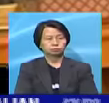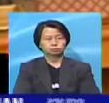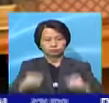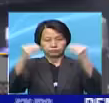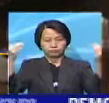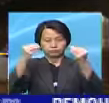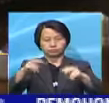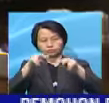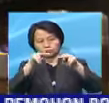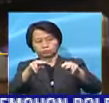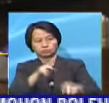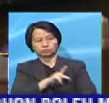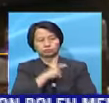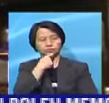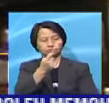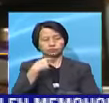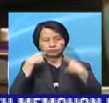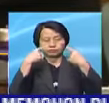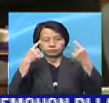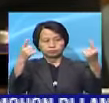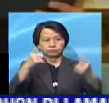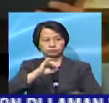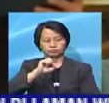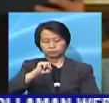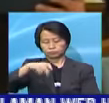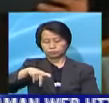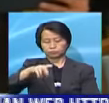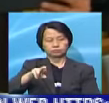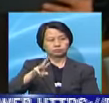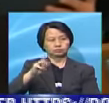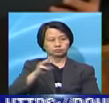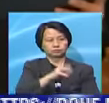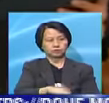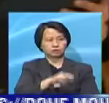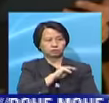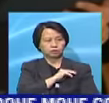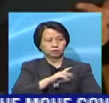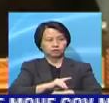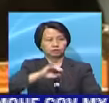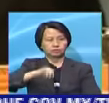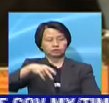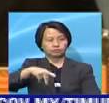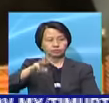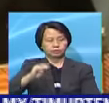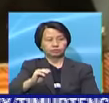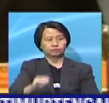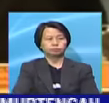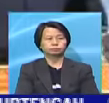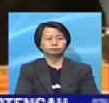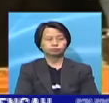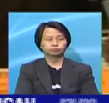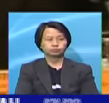Majlis disaksikan Ketua Pesuruhjaya SPRM Datuk Zulkifli Ahmad dan Menteri di Jabatan Perdana Menteri Datuk Paul Low Seng